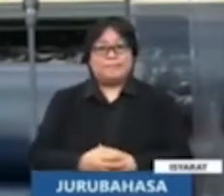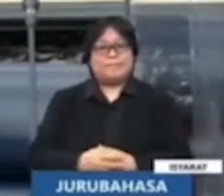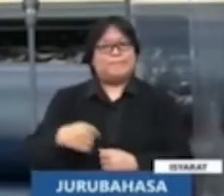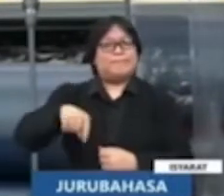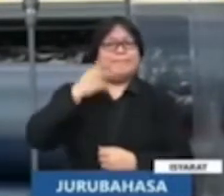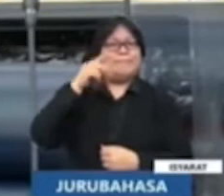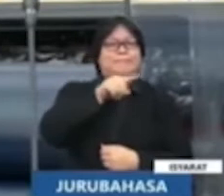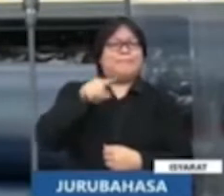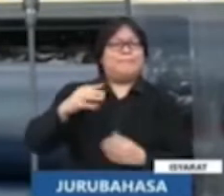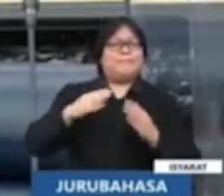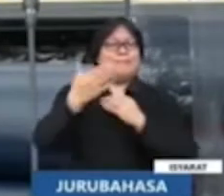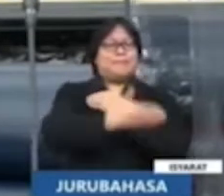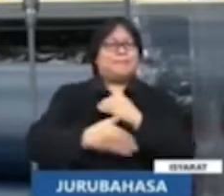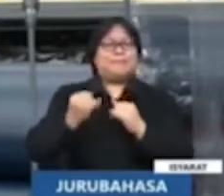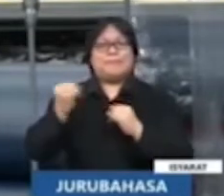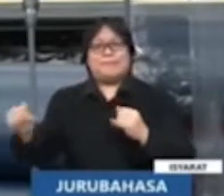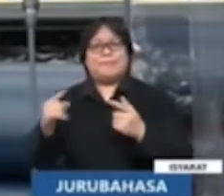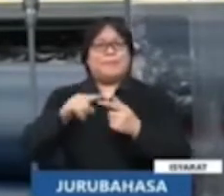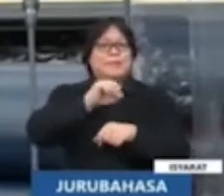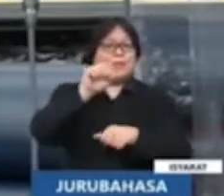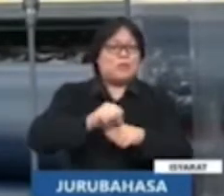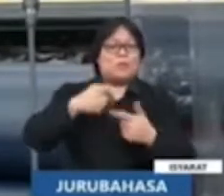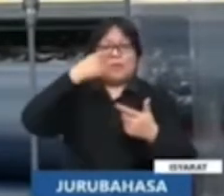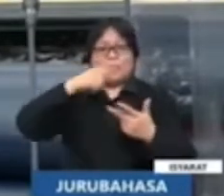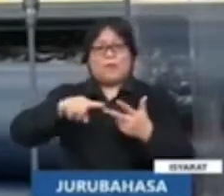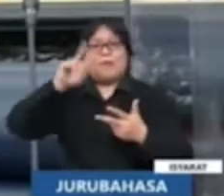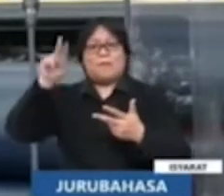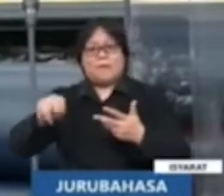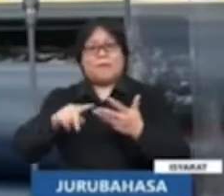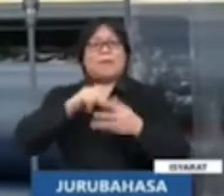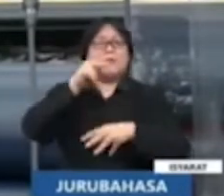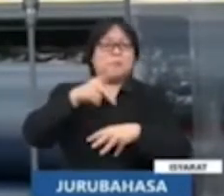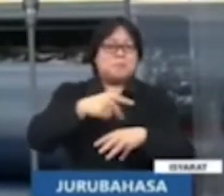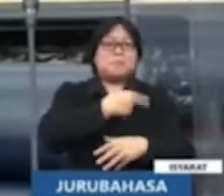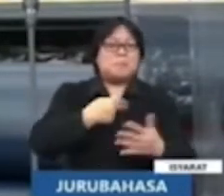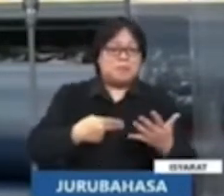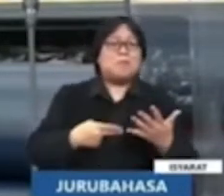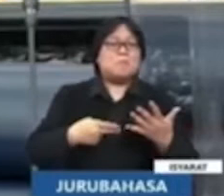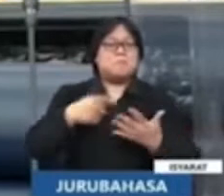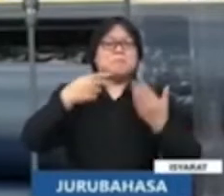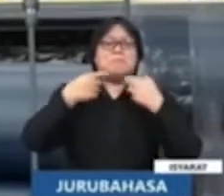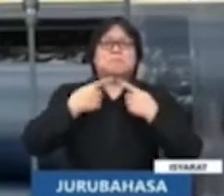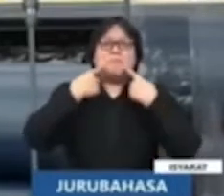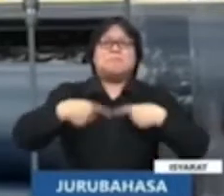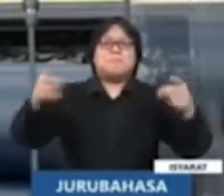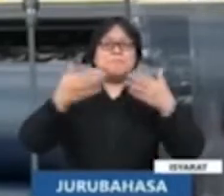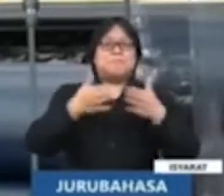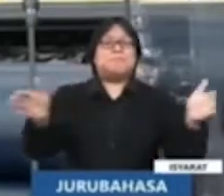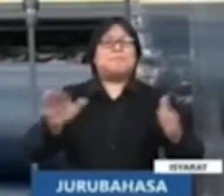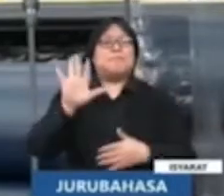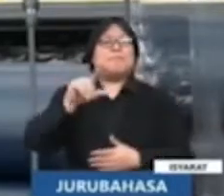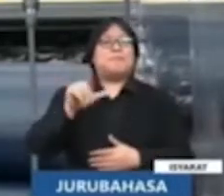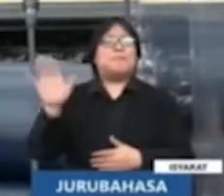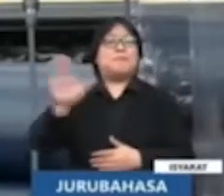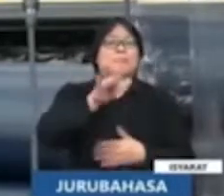Kita dapat lihat negara-negara jiran seperti Singapura, Thailand, Vietnam, Indonesia dan Filipina telah pun berjaya melancarkan rangkaian